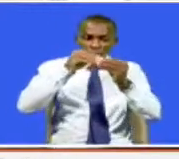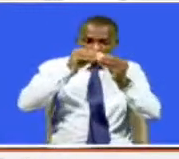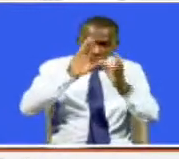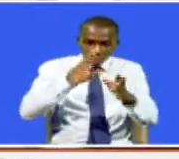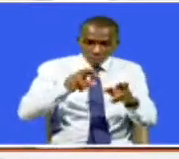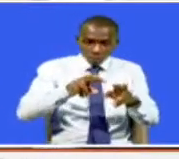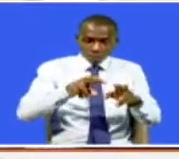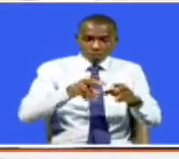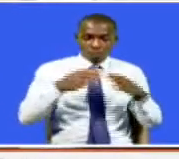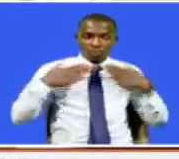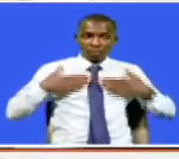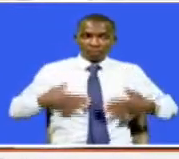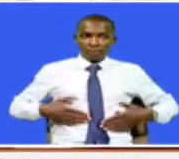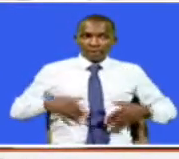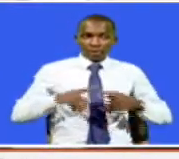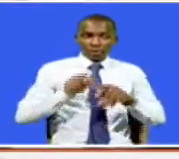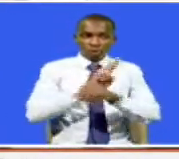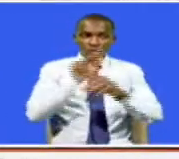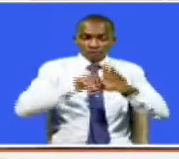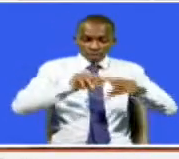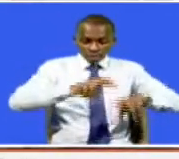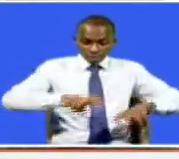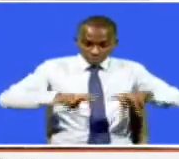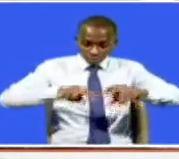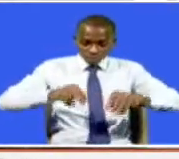zitatumika katika uchunguzi unaoendelea kwa sasa.